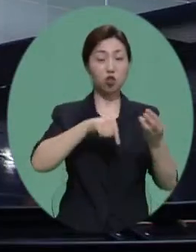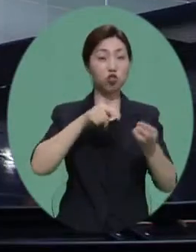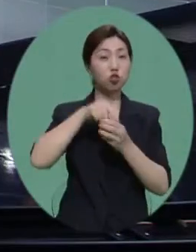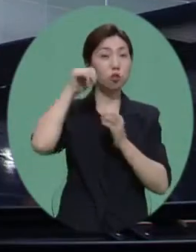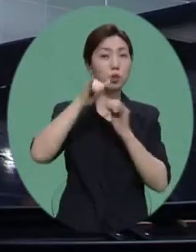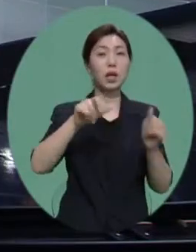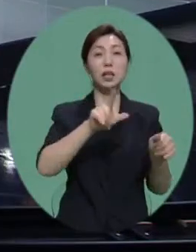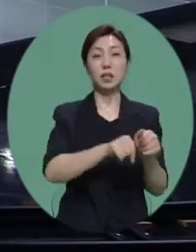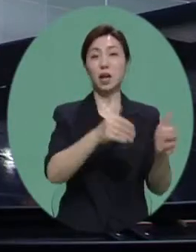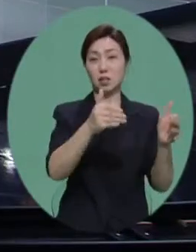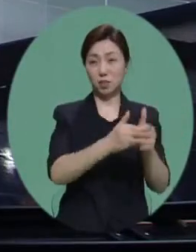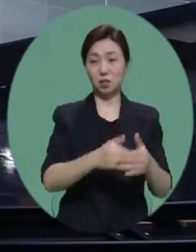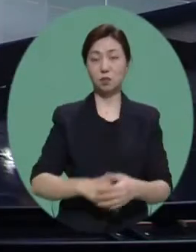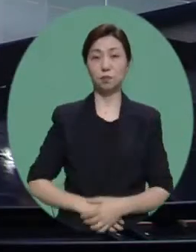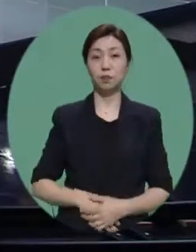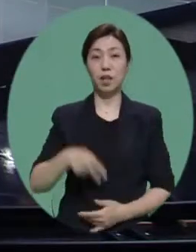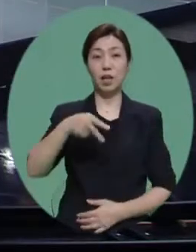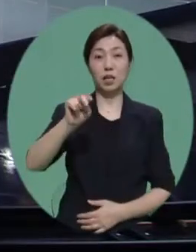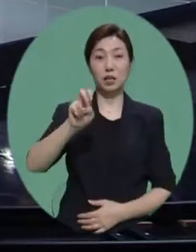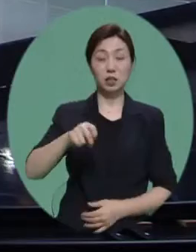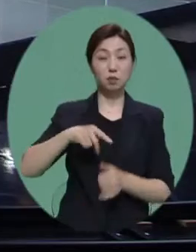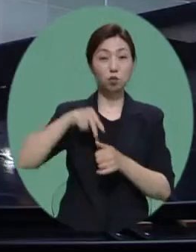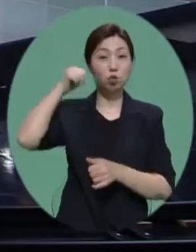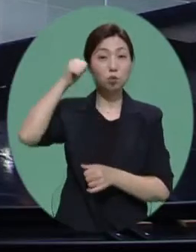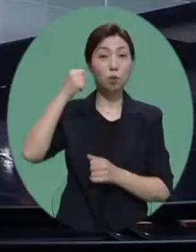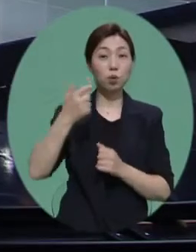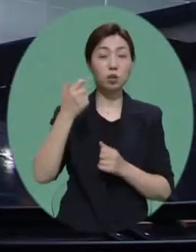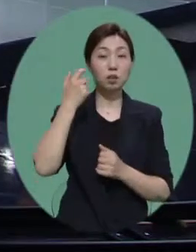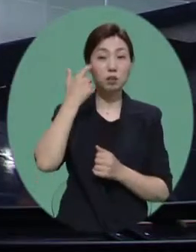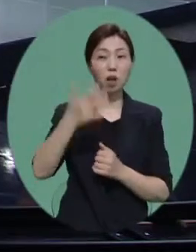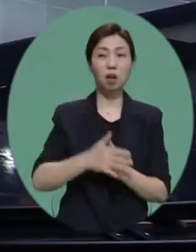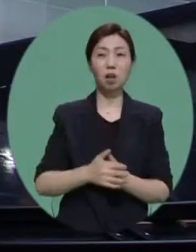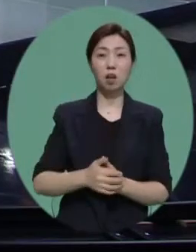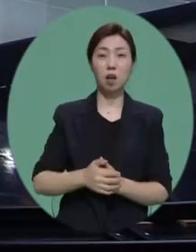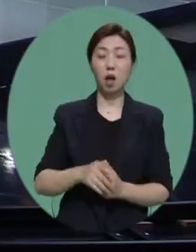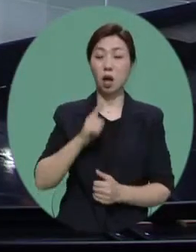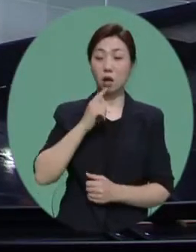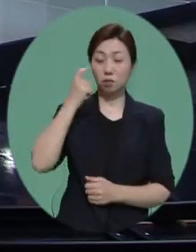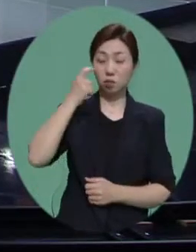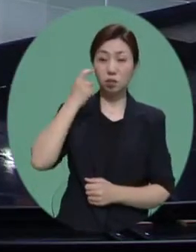심성 정 후보 바로 이번 하는 정하실 않으셔서 가지 질문할 사람이 하나도 없어졌어요